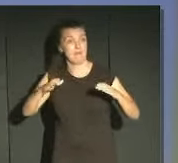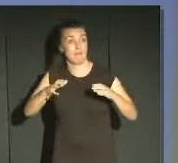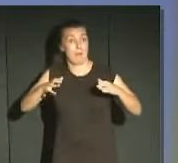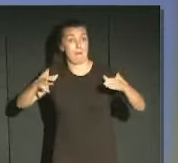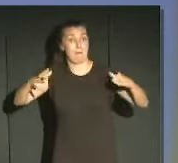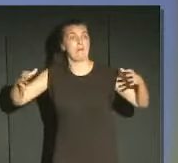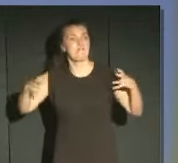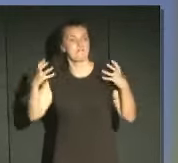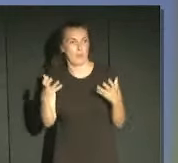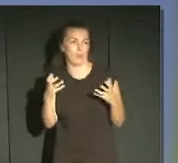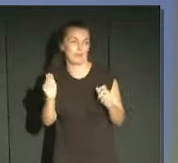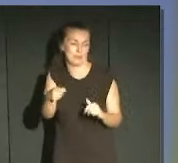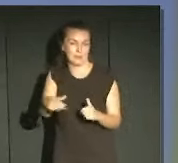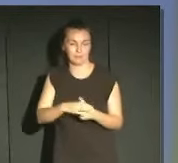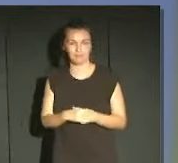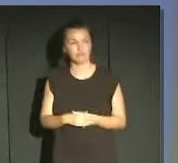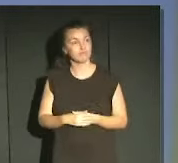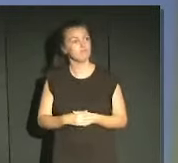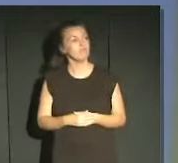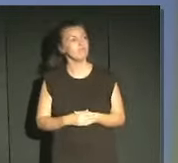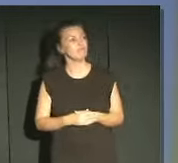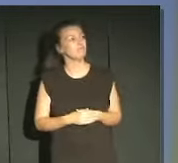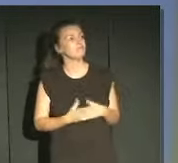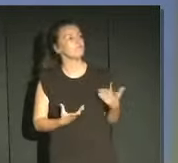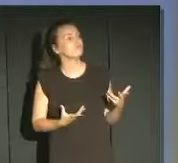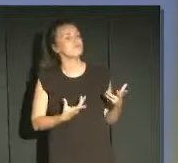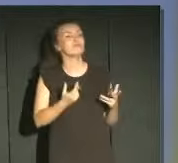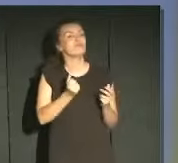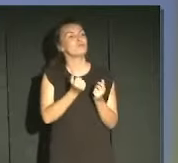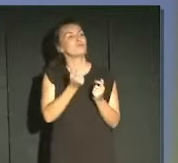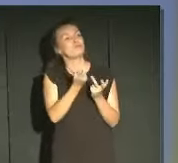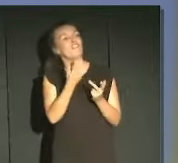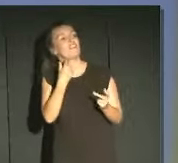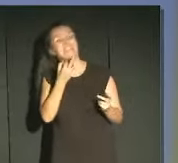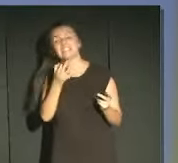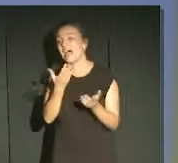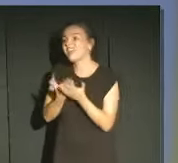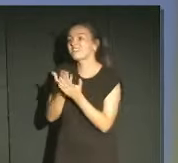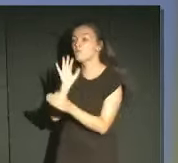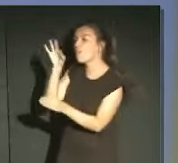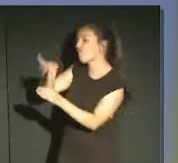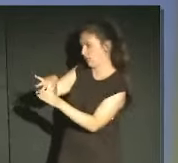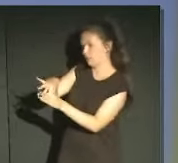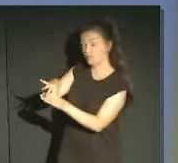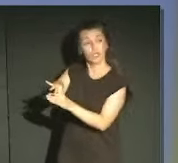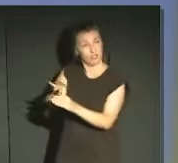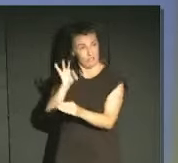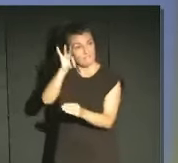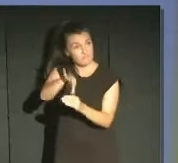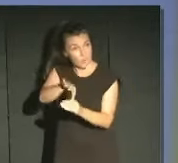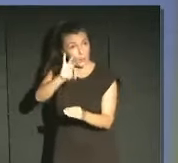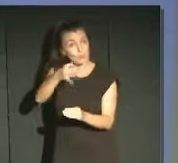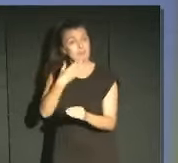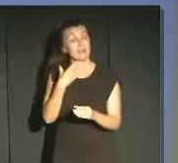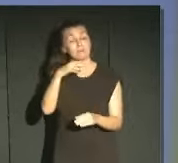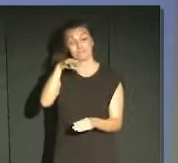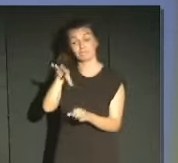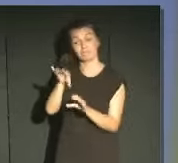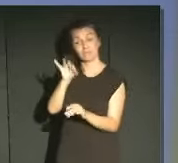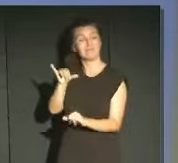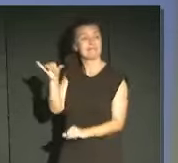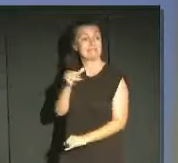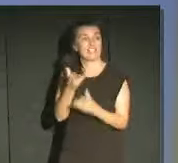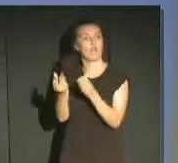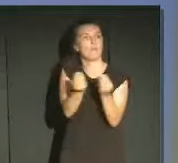plus nous sommes là alors certains vont dire c'est électoraliste mais nous nous n'avons pas honte de dire que dans les élections c'est le peuple qui décide à tout moment quelle